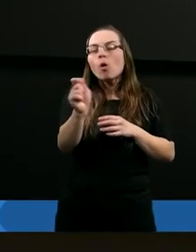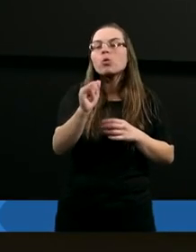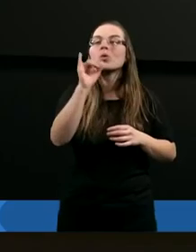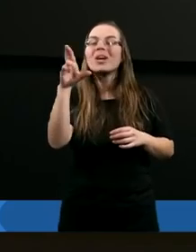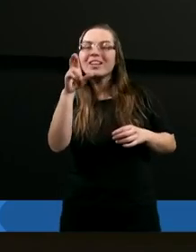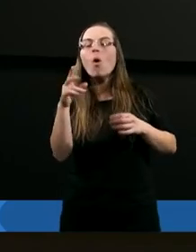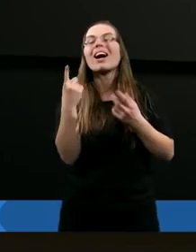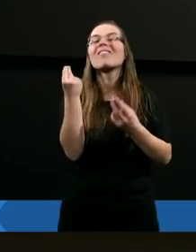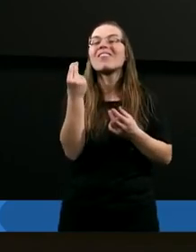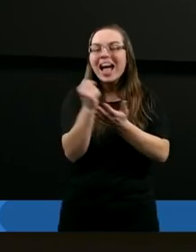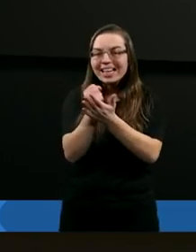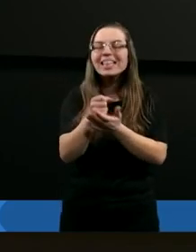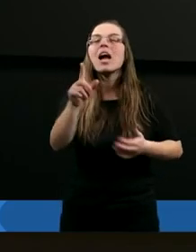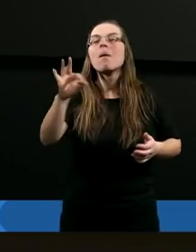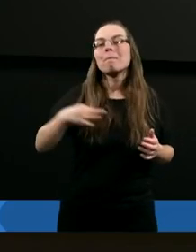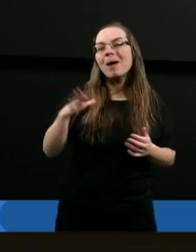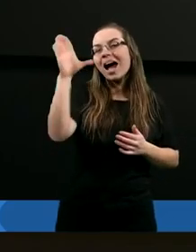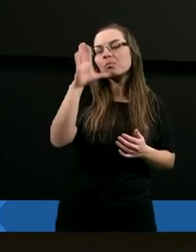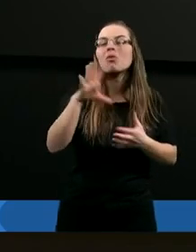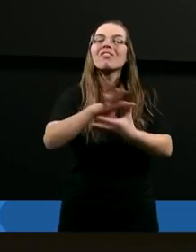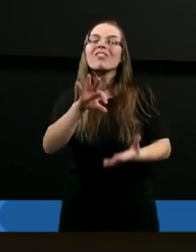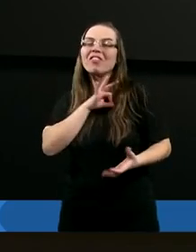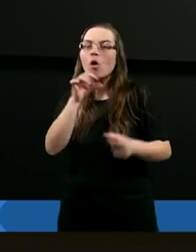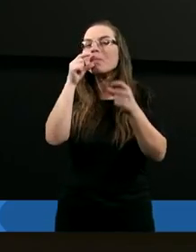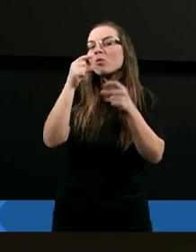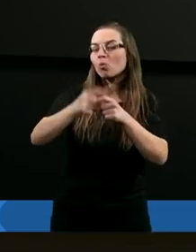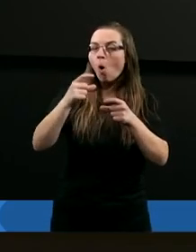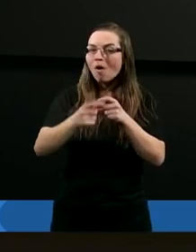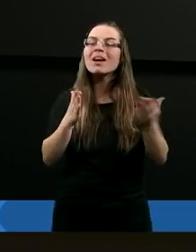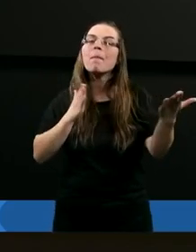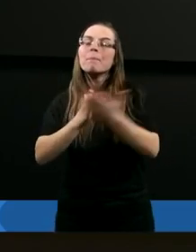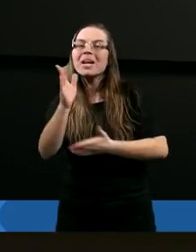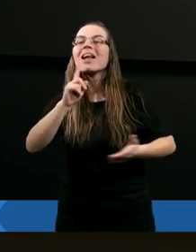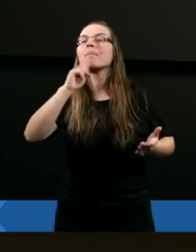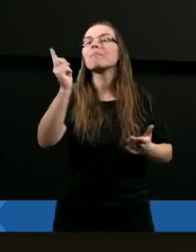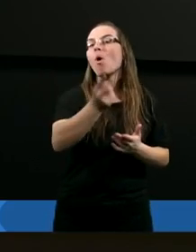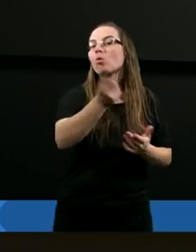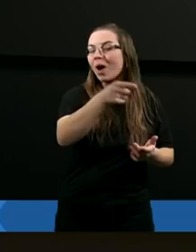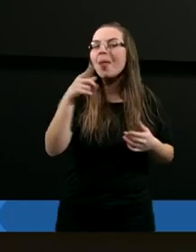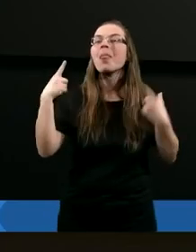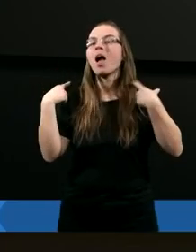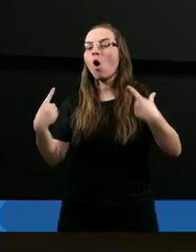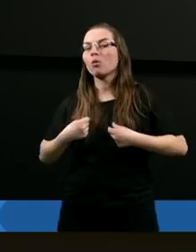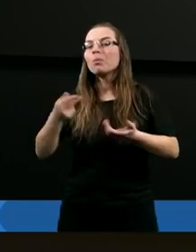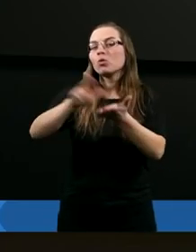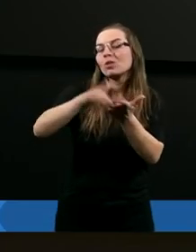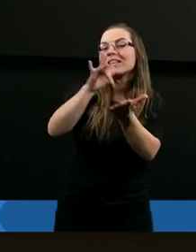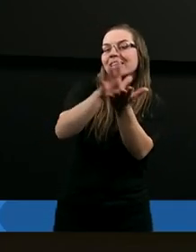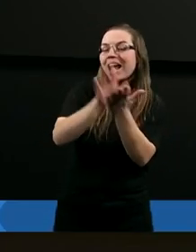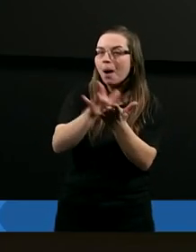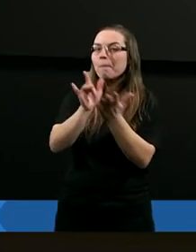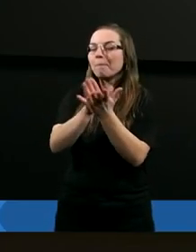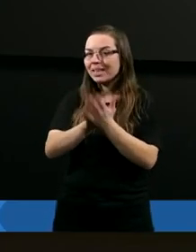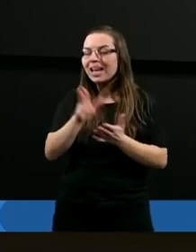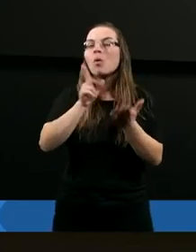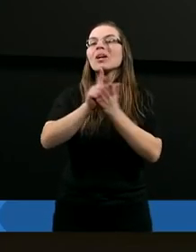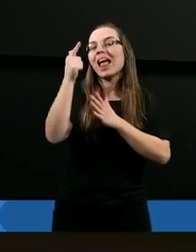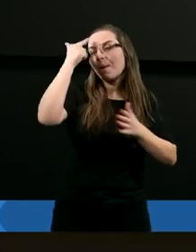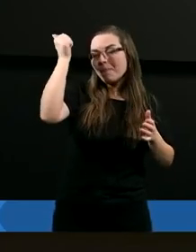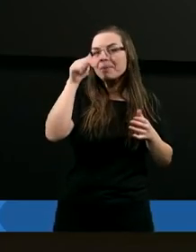dlatego, że Pan Bóg w swoim słowie przez posłane osoby, które zapisały dla pamiętnych